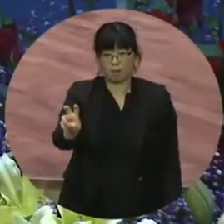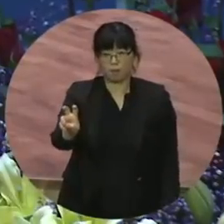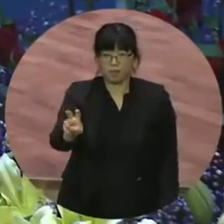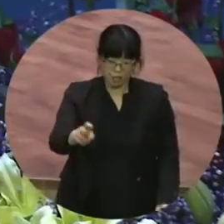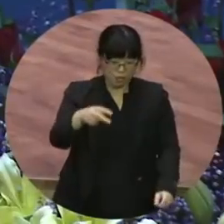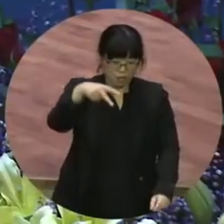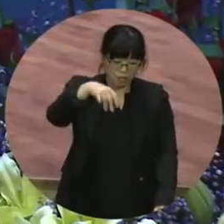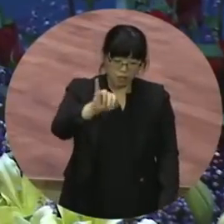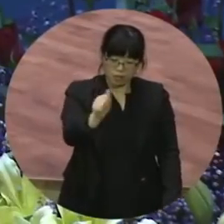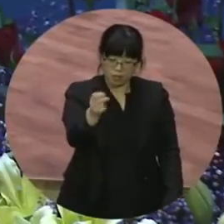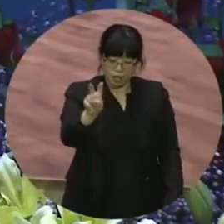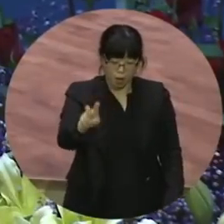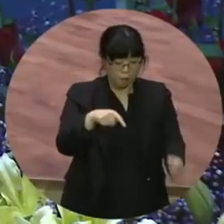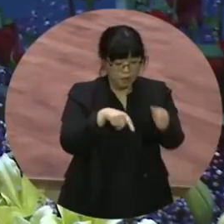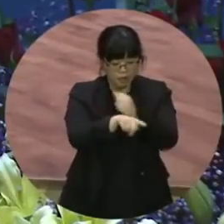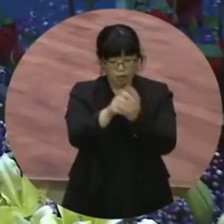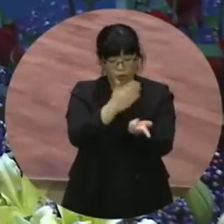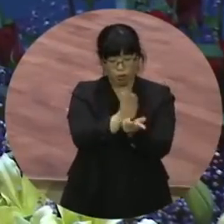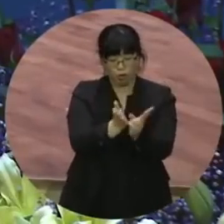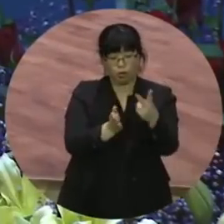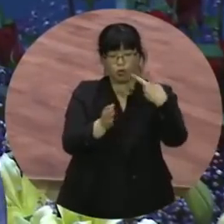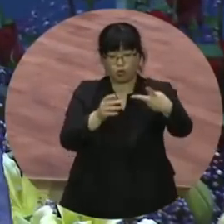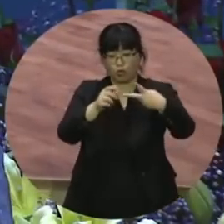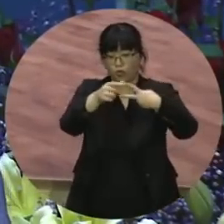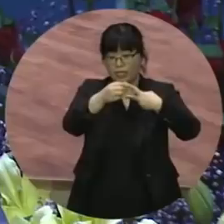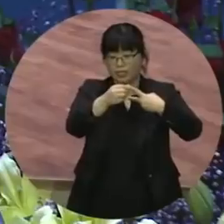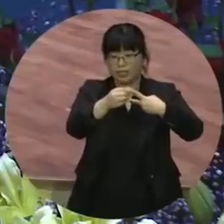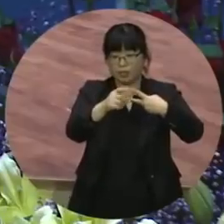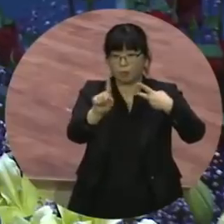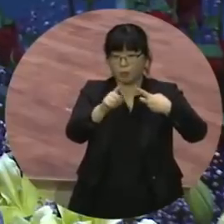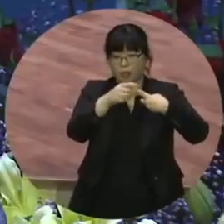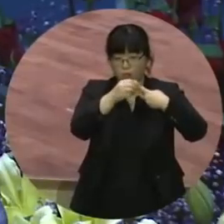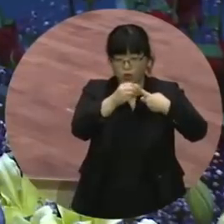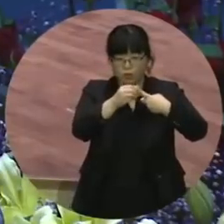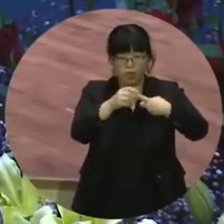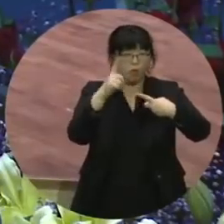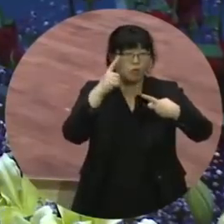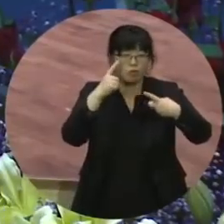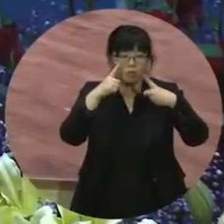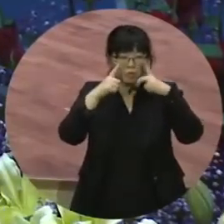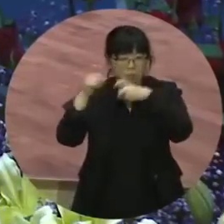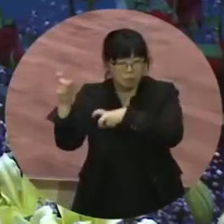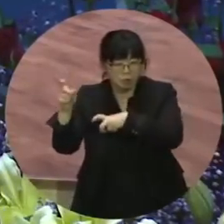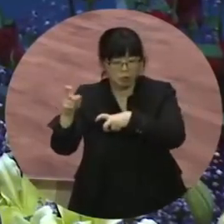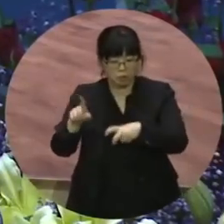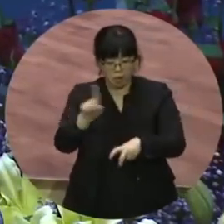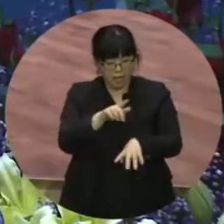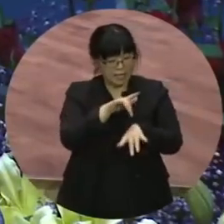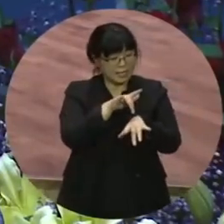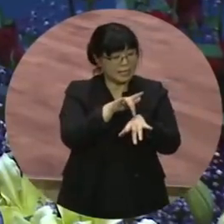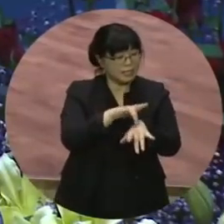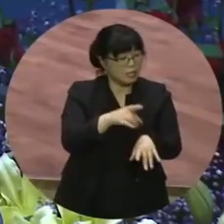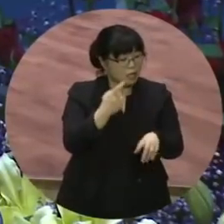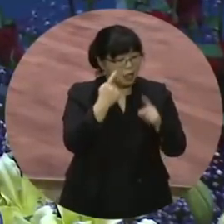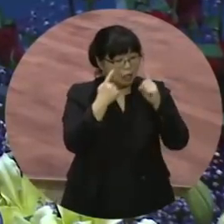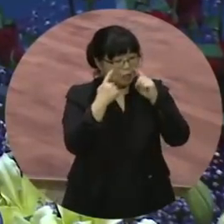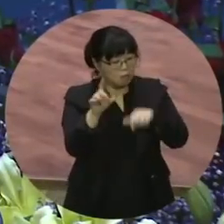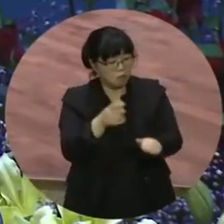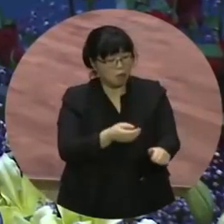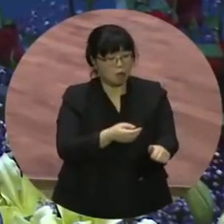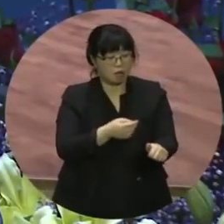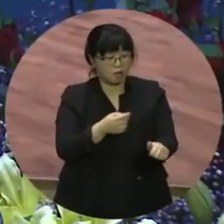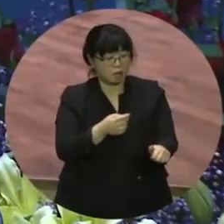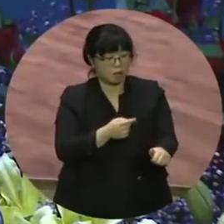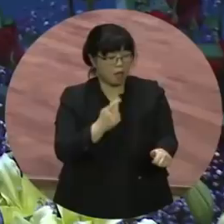인간을 절망, 그야말로 완전히 그야말로 이렇게 좌절 속으로 빠뜨릴 때 오는 시험이에요.